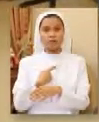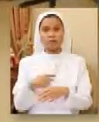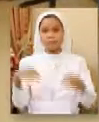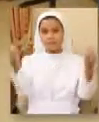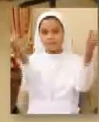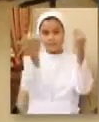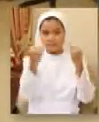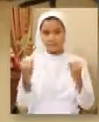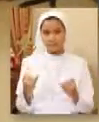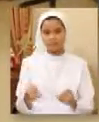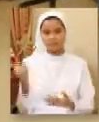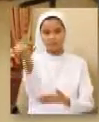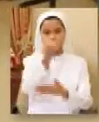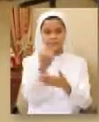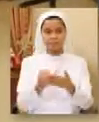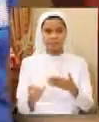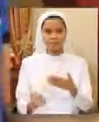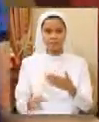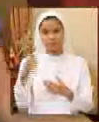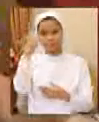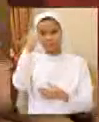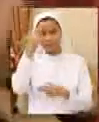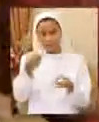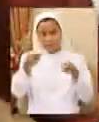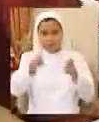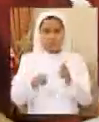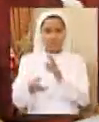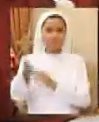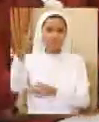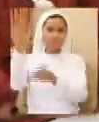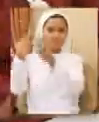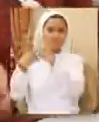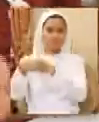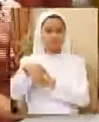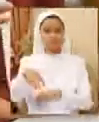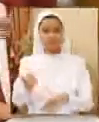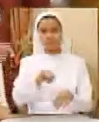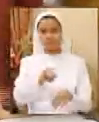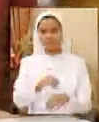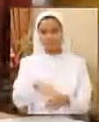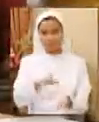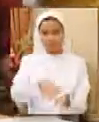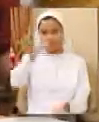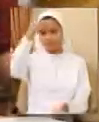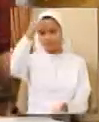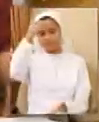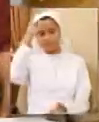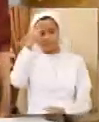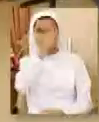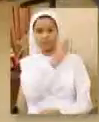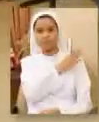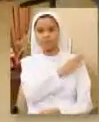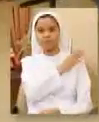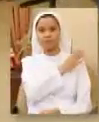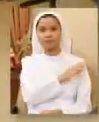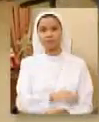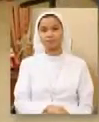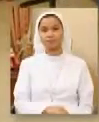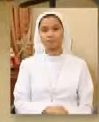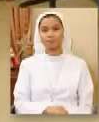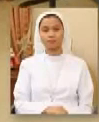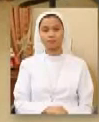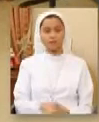Parang ayun yung visual aids na tao yun natin. Visuals nila. Pero Bishop, maitanong ko lang yung altar natin sa mga simbahan